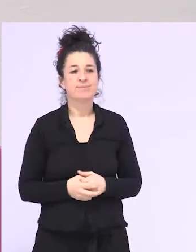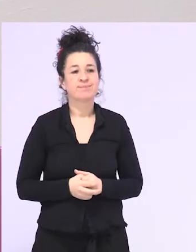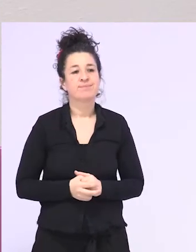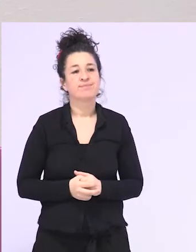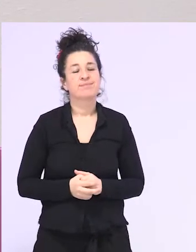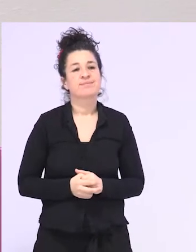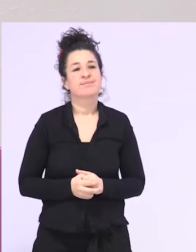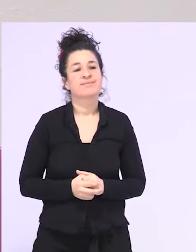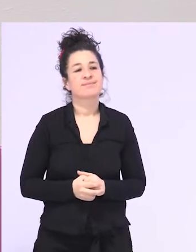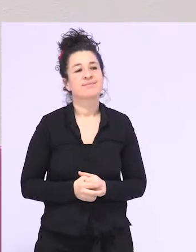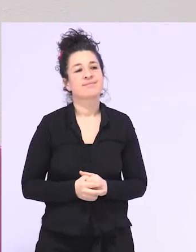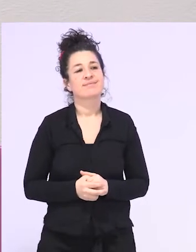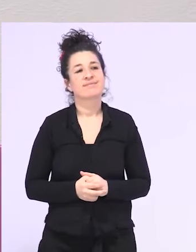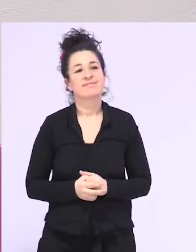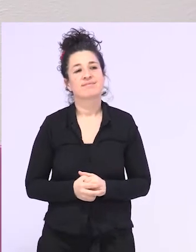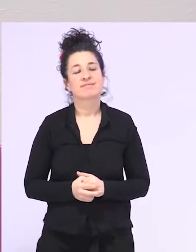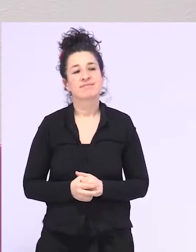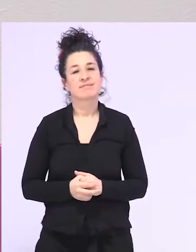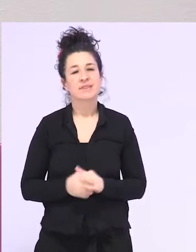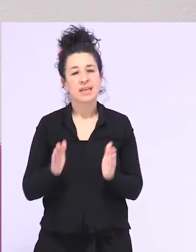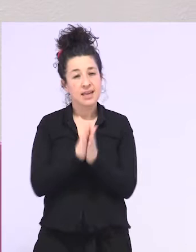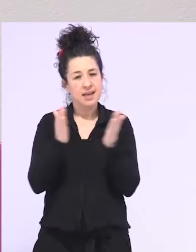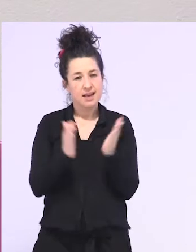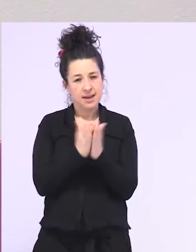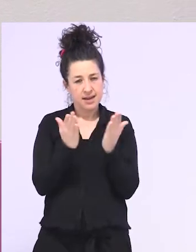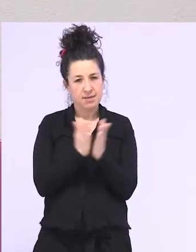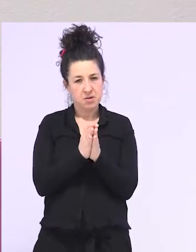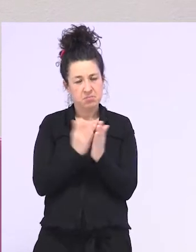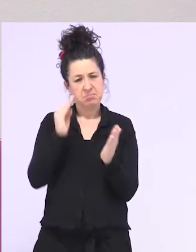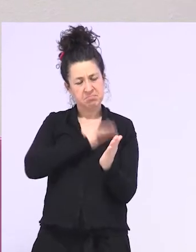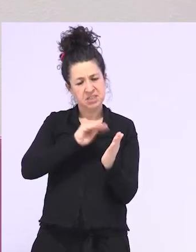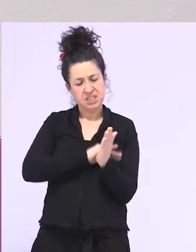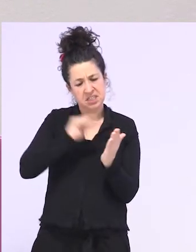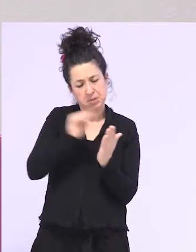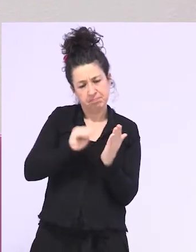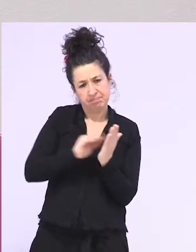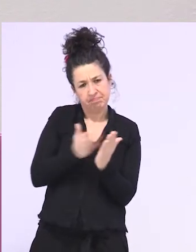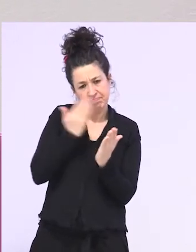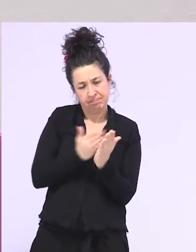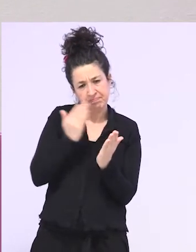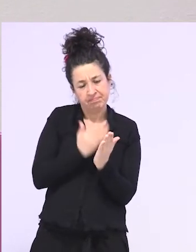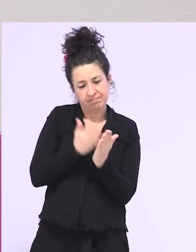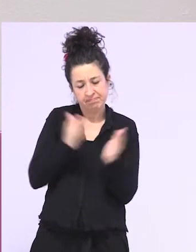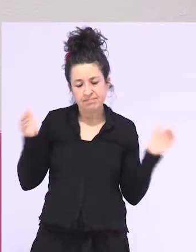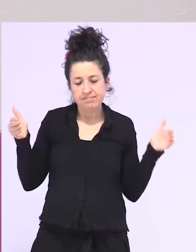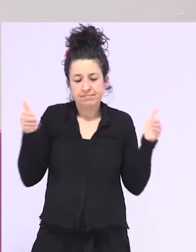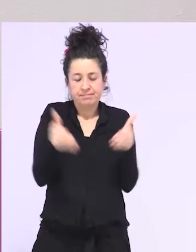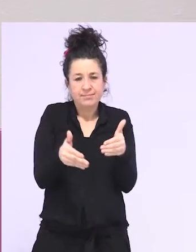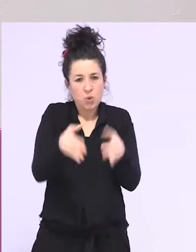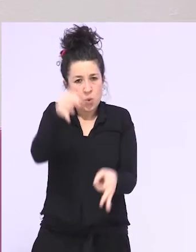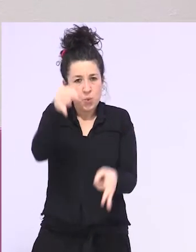Liburuan zati nahiko handi bat eskaintzen diot ere epaiketari, ez? Nolabait kasu